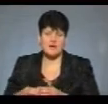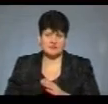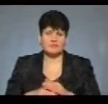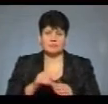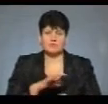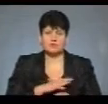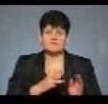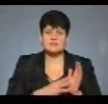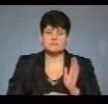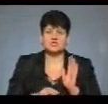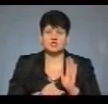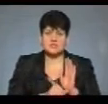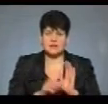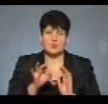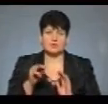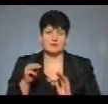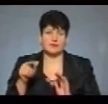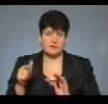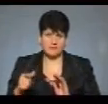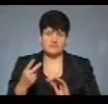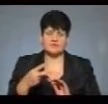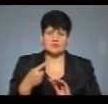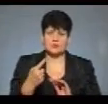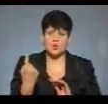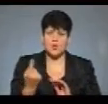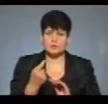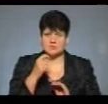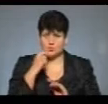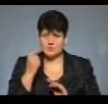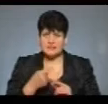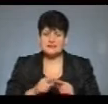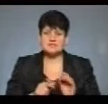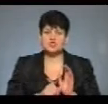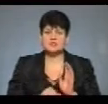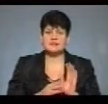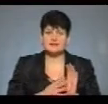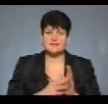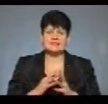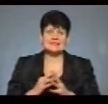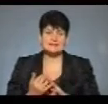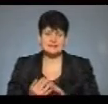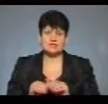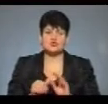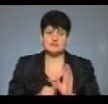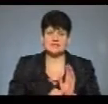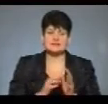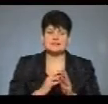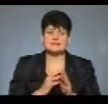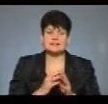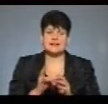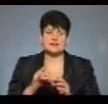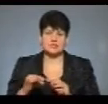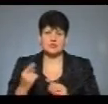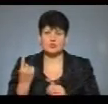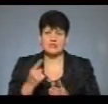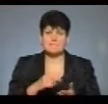у 86 ОТГ у 21 області України. Це, власне, 69 сільських, 16 селищних та одній